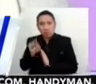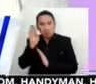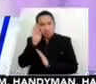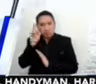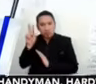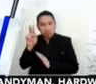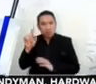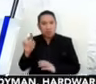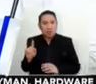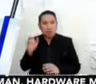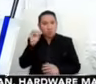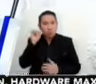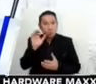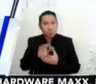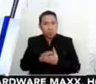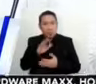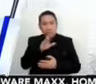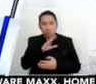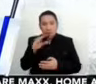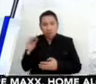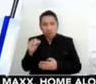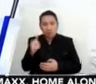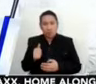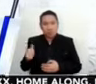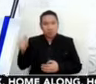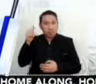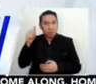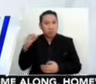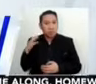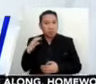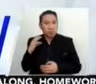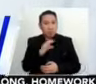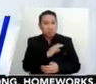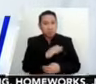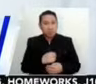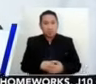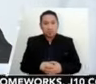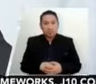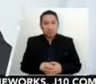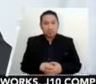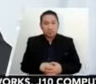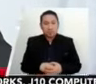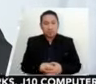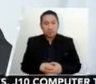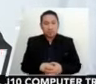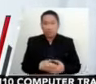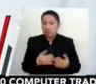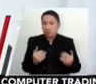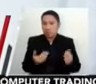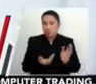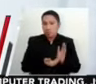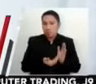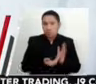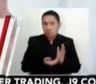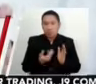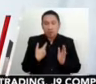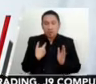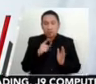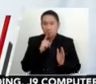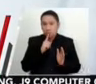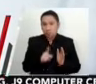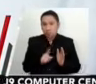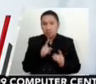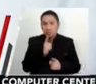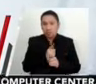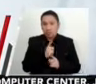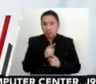Liza Araneta Marcos at House Speaker Martin Romualdez. Ito ang pagpapatunay na meron tayong due process. Bibigyan natin